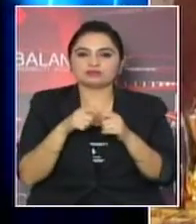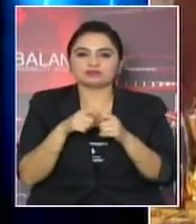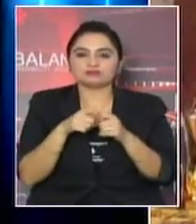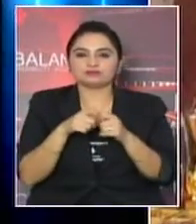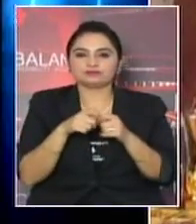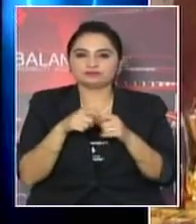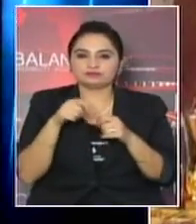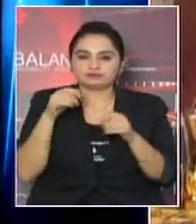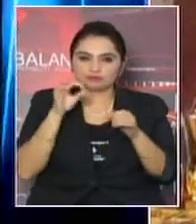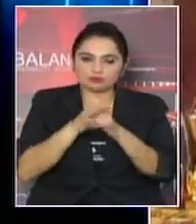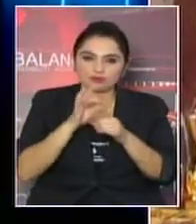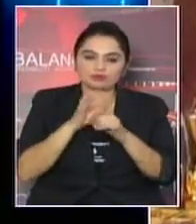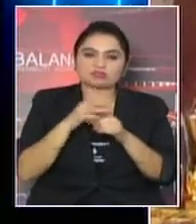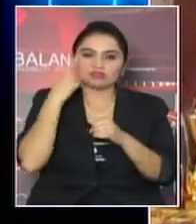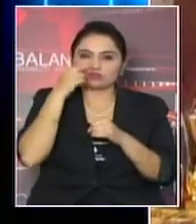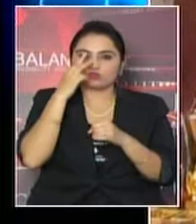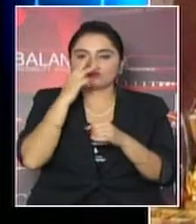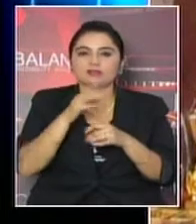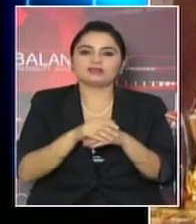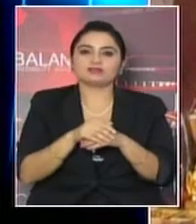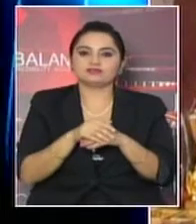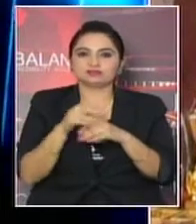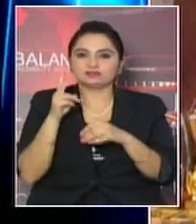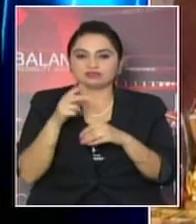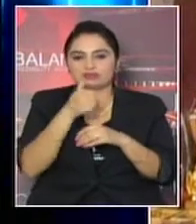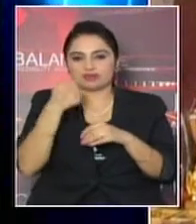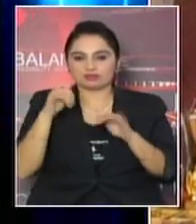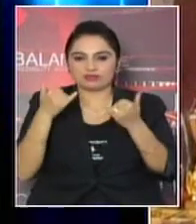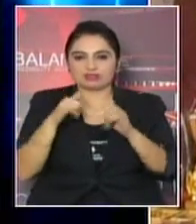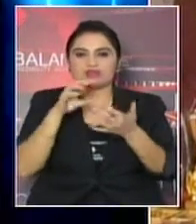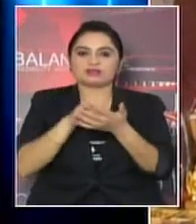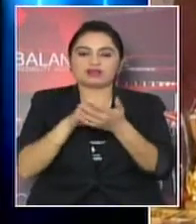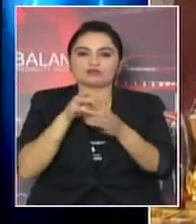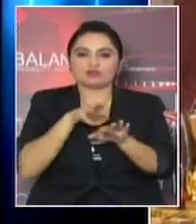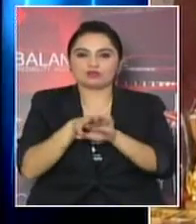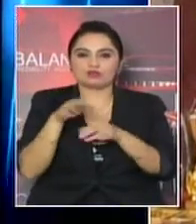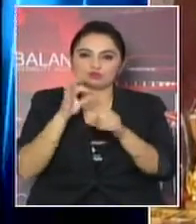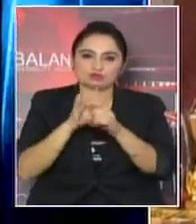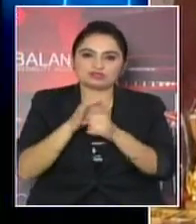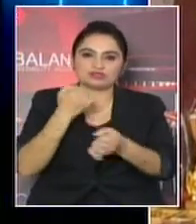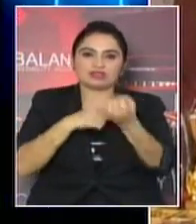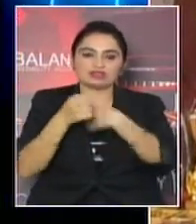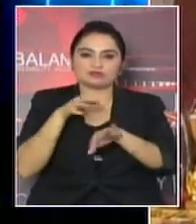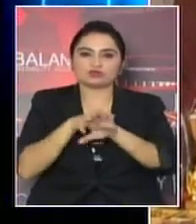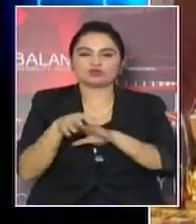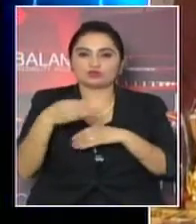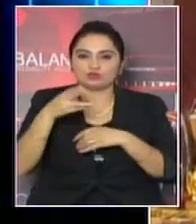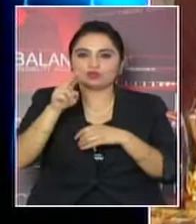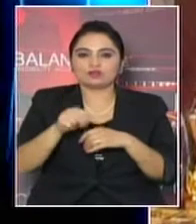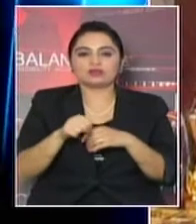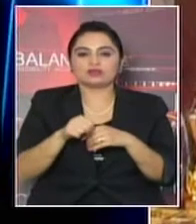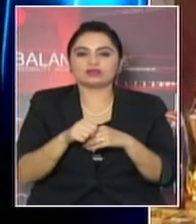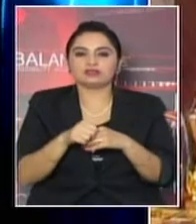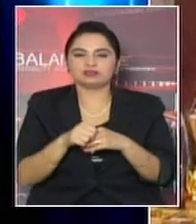अझ व्यवस्थित र सुधार सहितको एउटा उत्कृष्ट खेल मैदानहरू, व्यवस्थित क्रियाकलापहरू हुनु पर्यो भन्ने यहाँहरूको